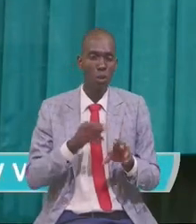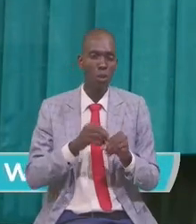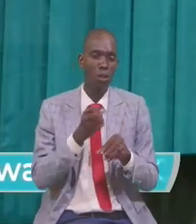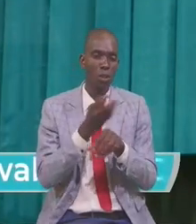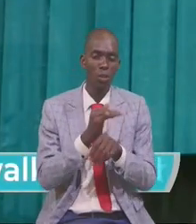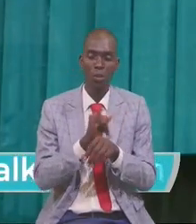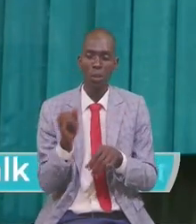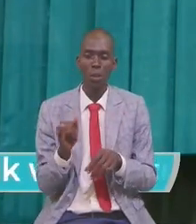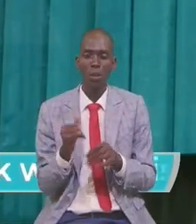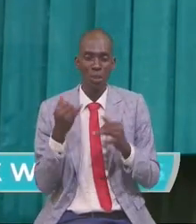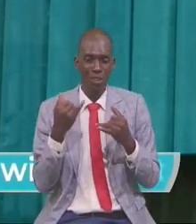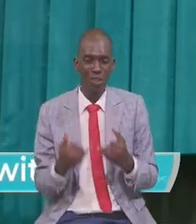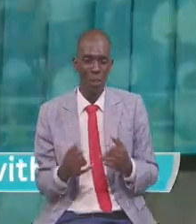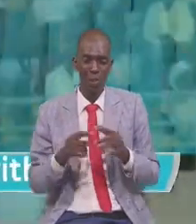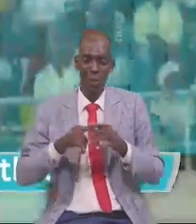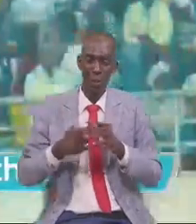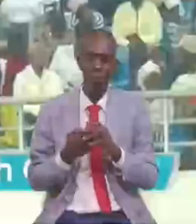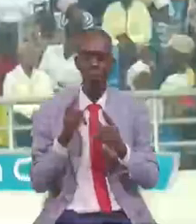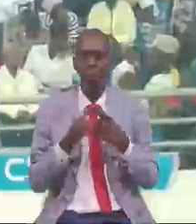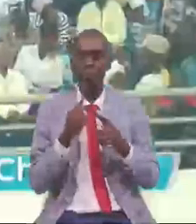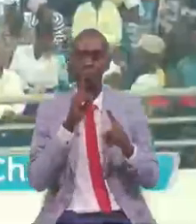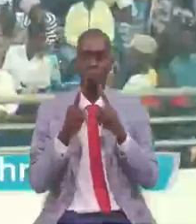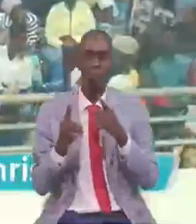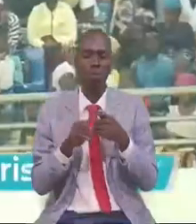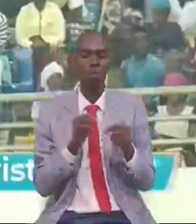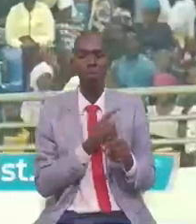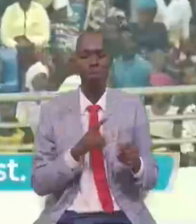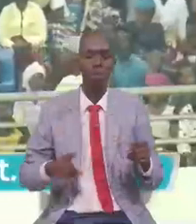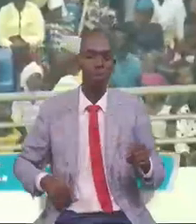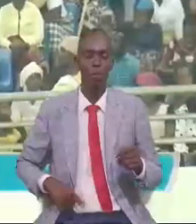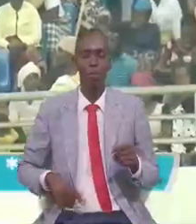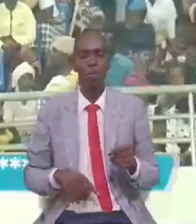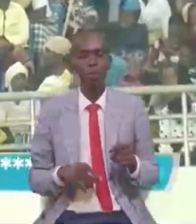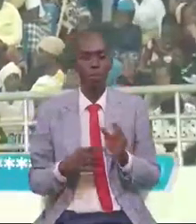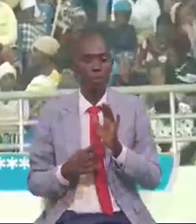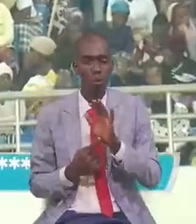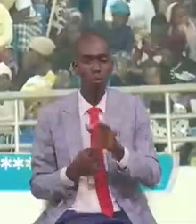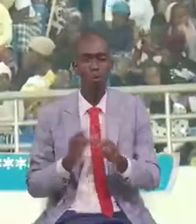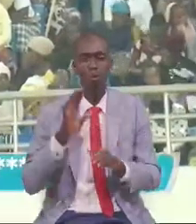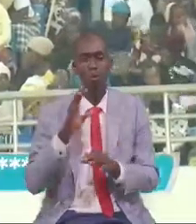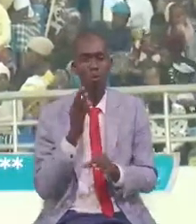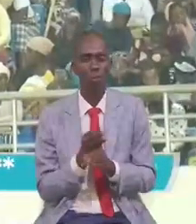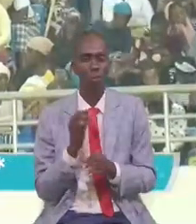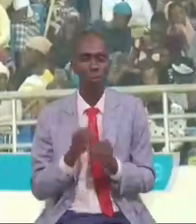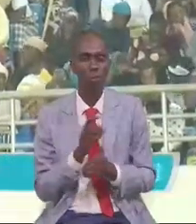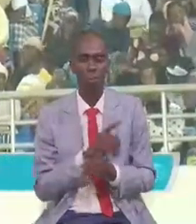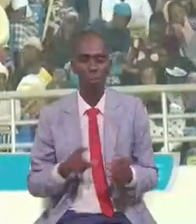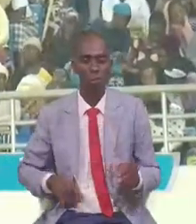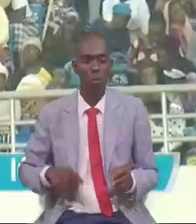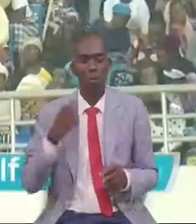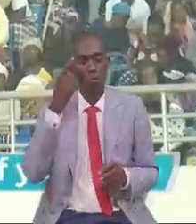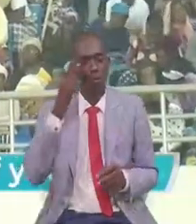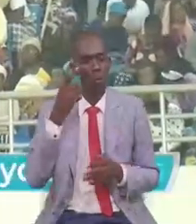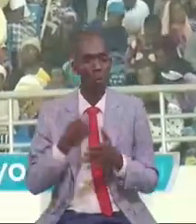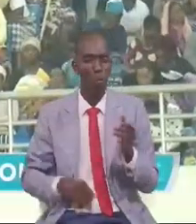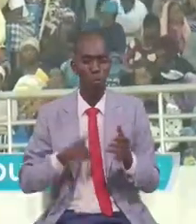avons déjà donné notre vie au Seigneur, alors soyons dans l'esprit de prière, espérons de la part du Seigneur ce